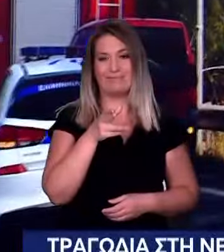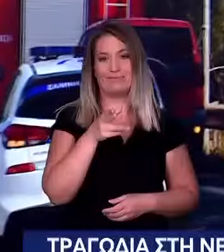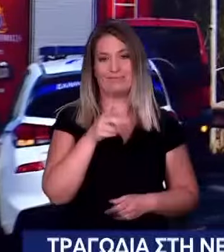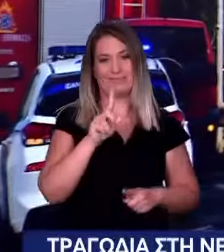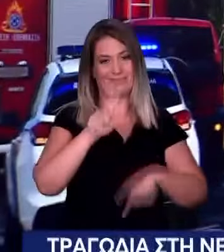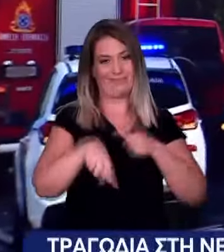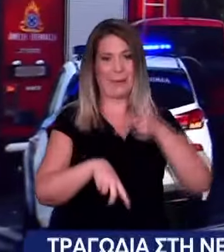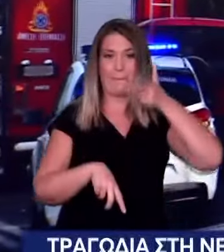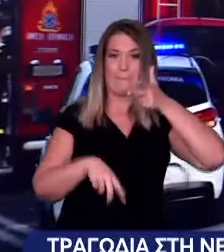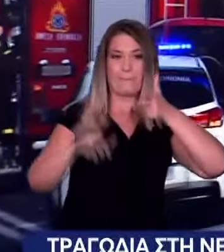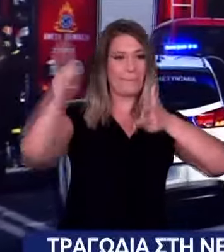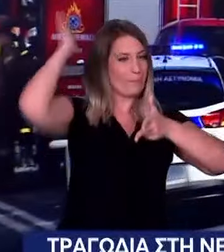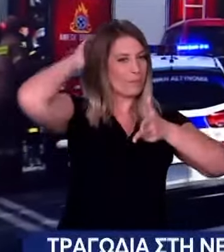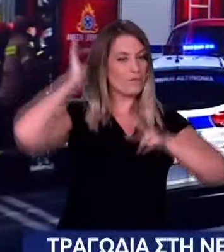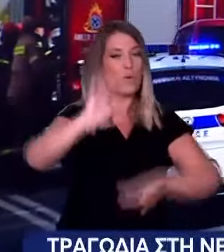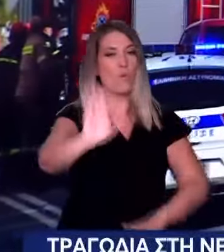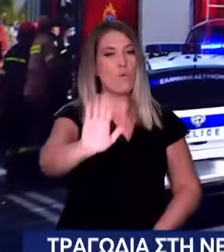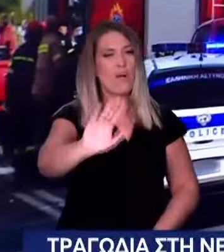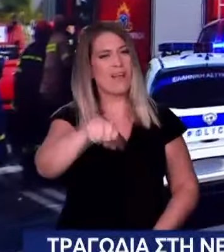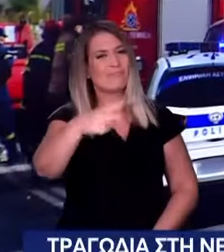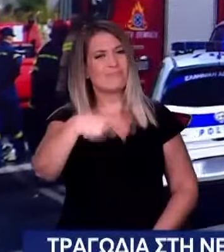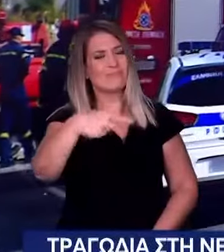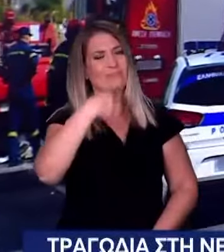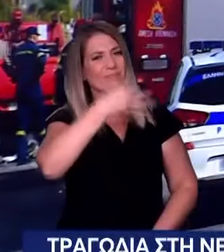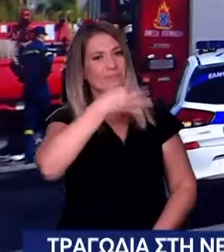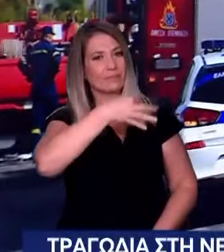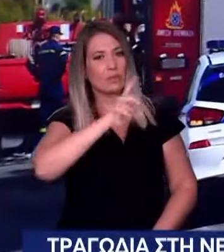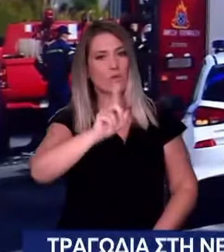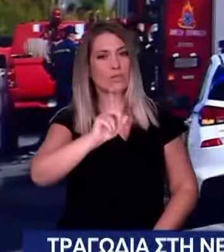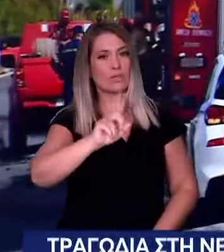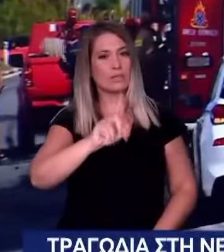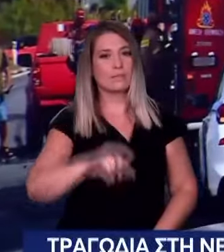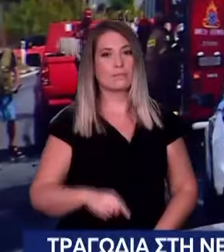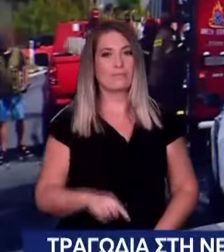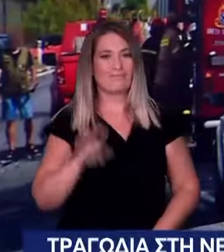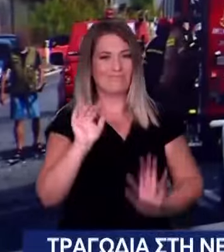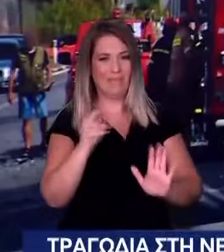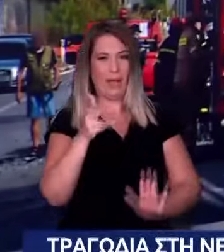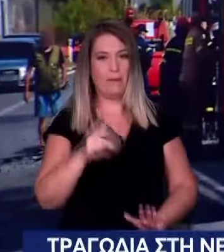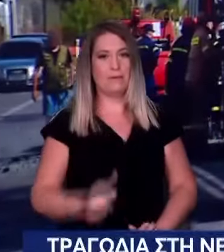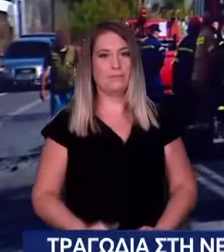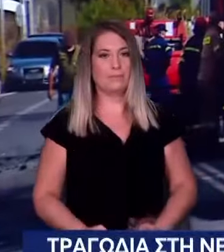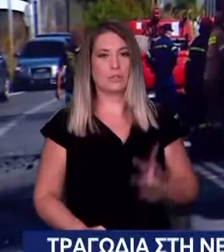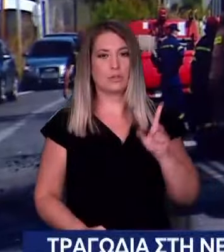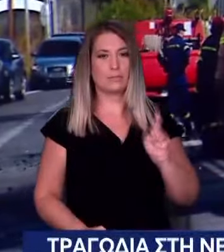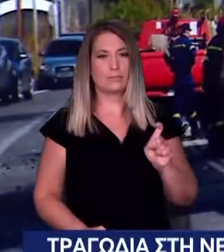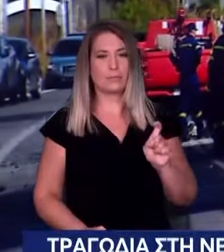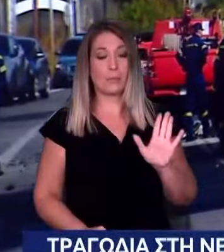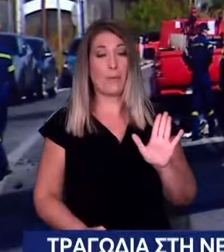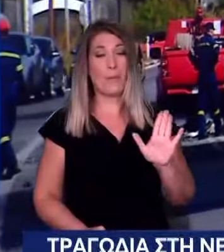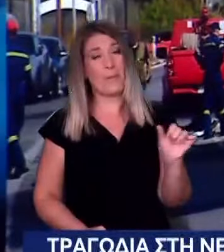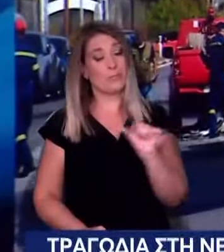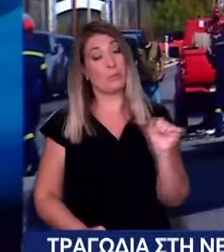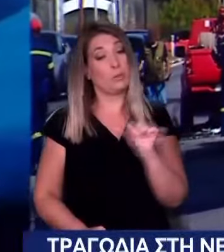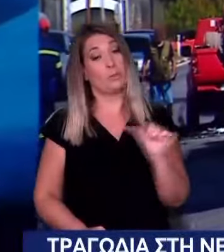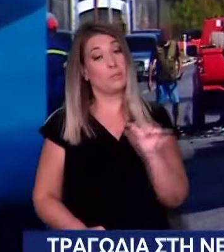για να κάνει την προσπέραση. Όχι αυτό, όχι την, πριν την σύγκρουση, εδώ ακριβώς σε αυτό το σημείο. Σταματήστε το μου μόνο, όχι εδώ με το